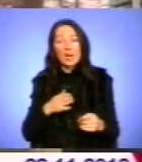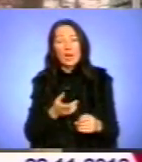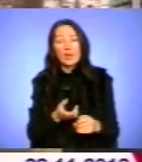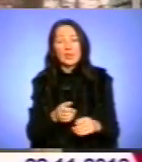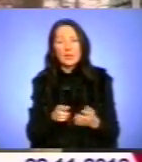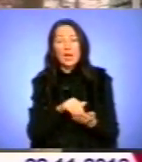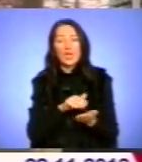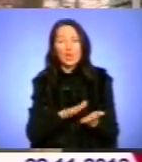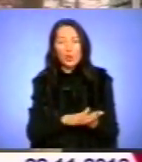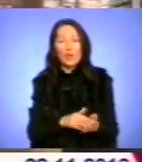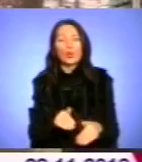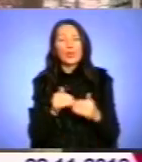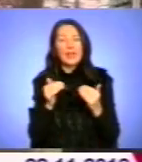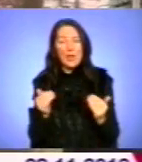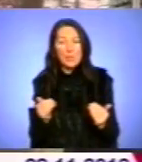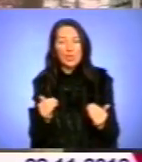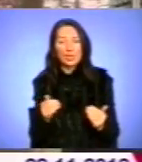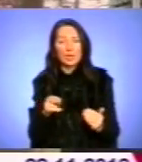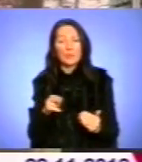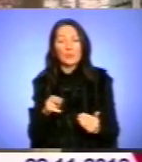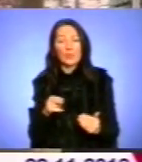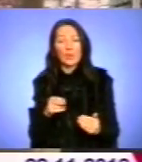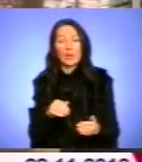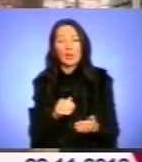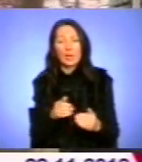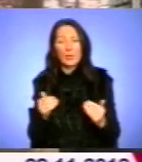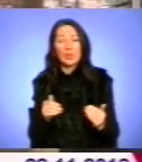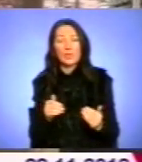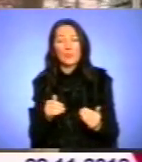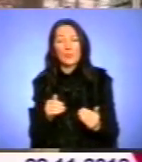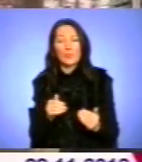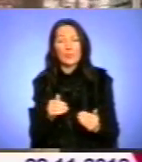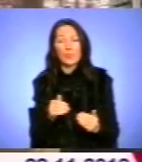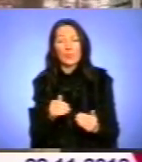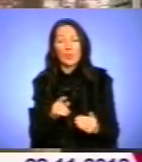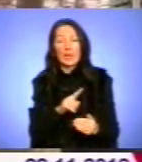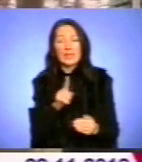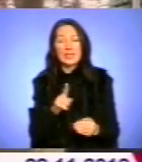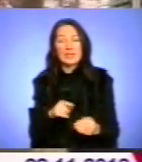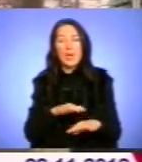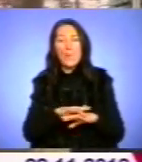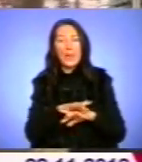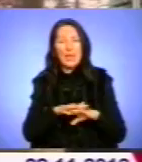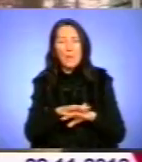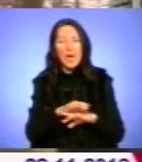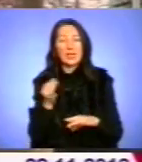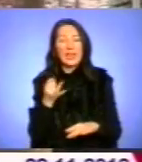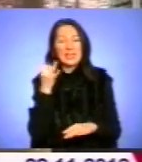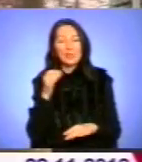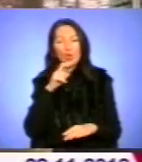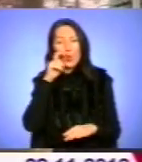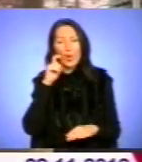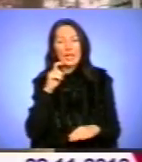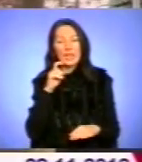зареєстровано, з профільних предметів у нас найбільше зареєстровано з математики, з історії